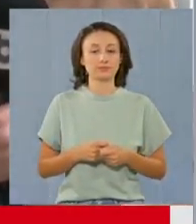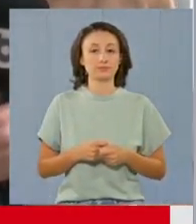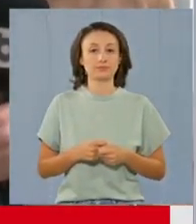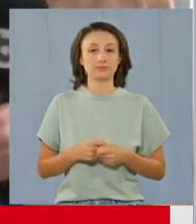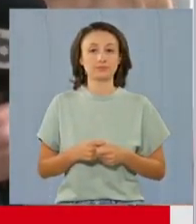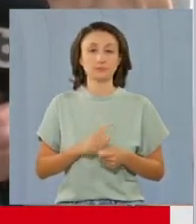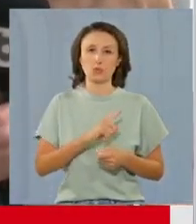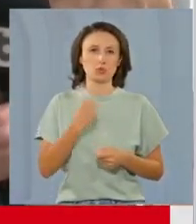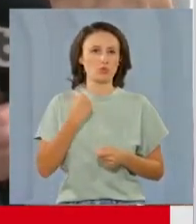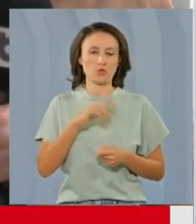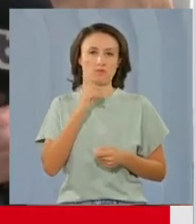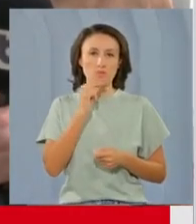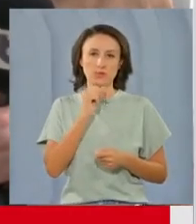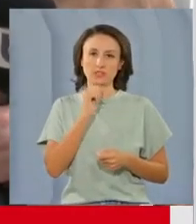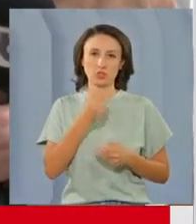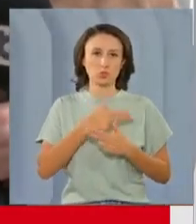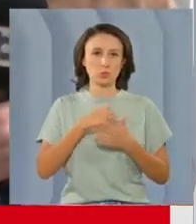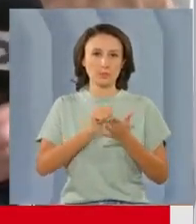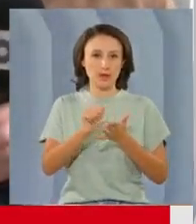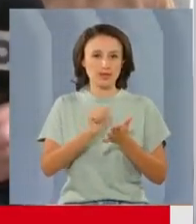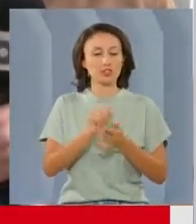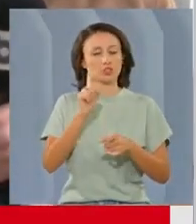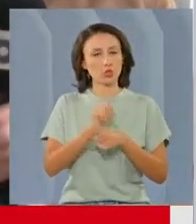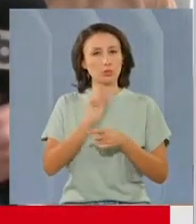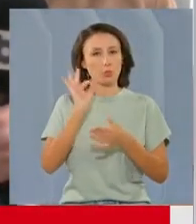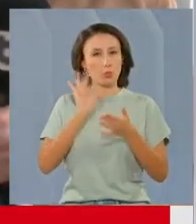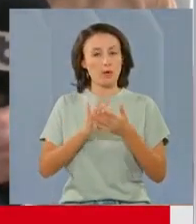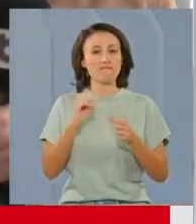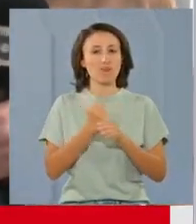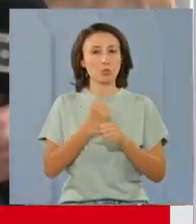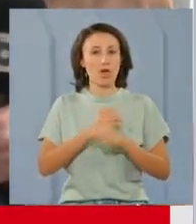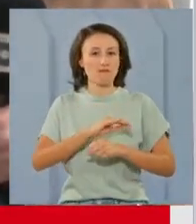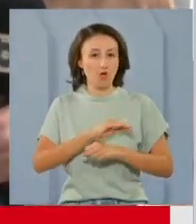Stângă, nu doresc să vorbească nici cu presa, tot la propunerea făcută de